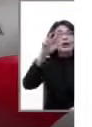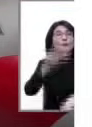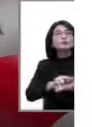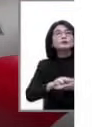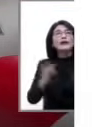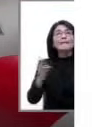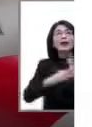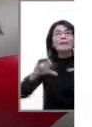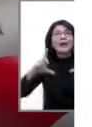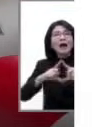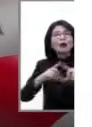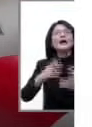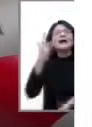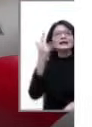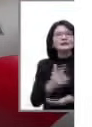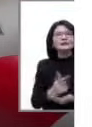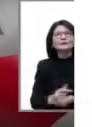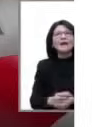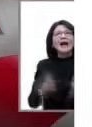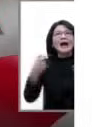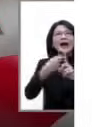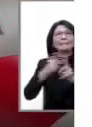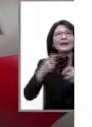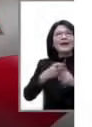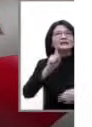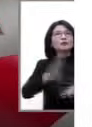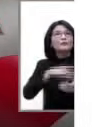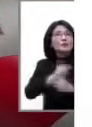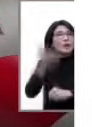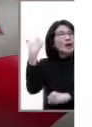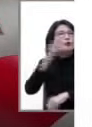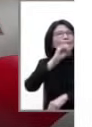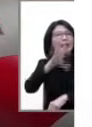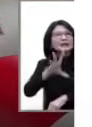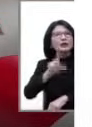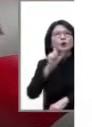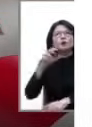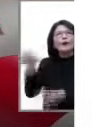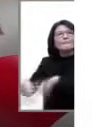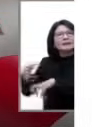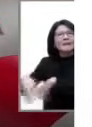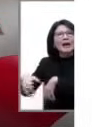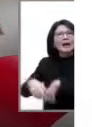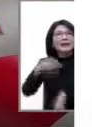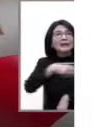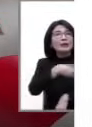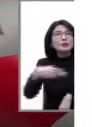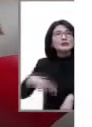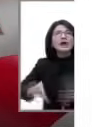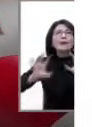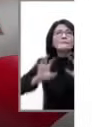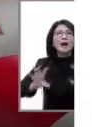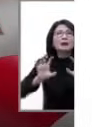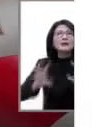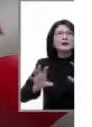bahkan ada yang bilang ketiga-tiganya satu putaran juga kan gitu makanya debat ini walaupun di banyak Data sub mengatakan Ya kurang lebih hanya sekitar